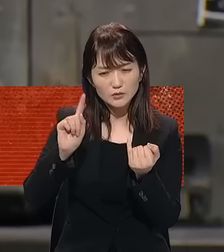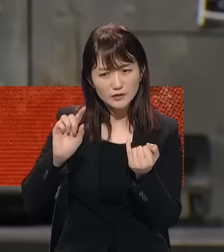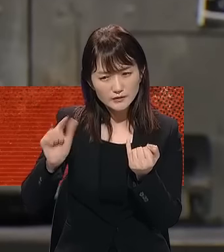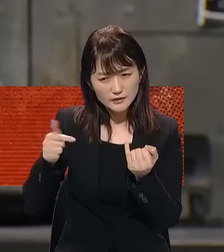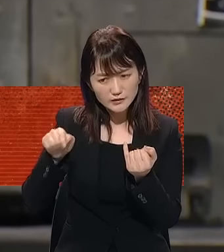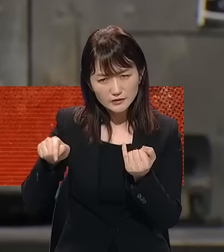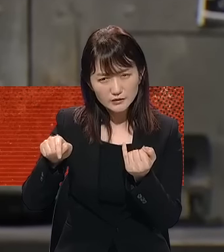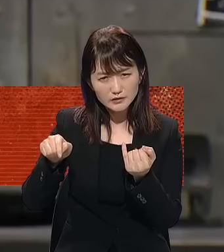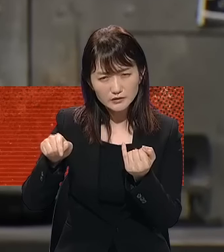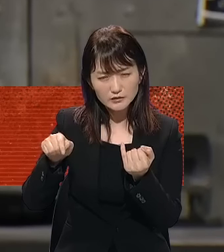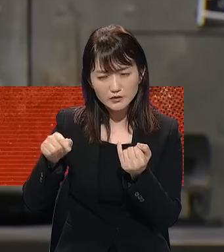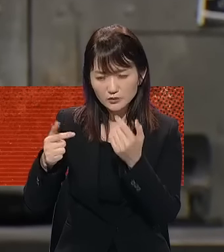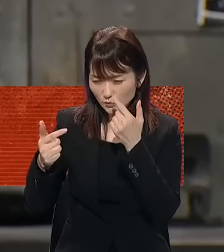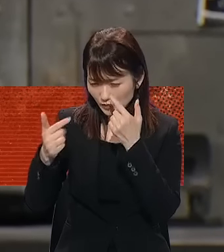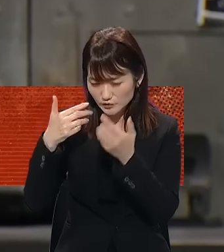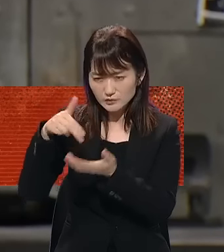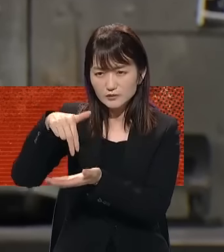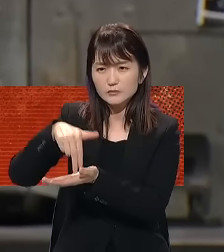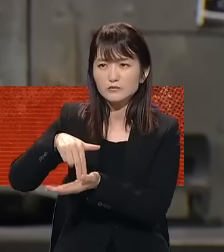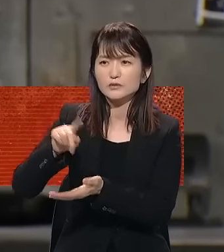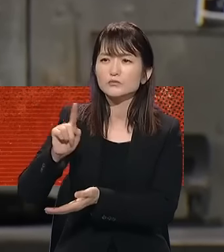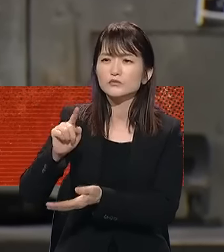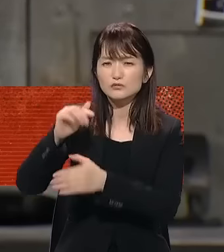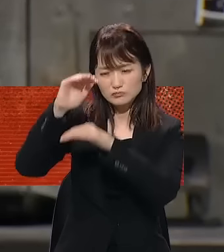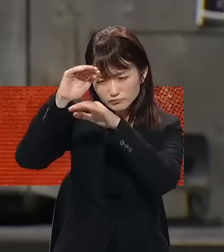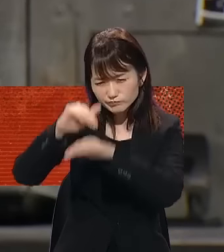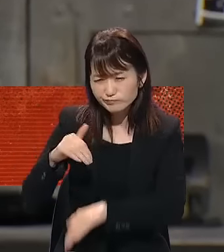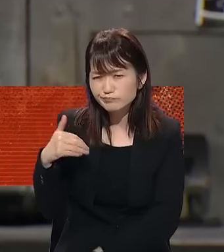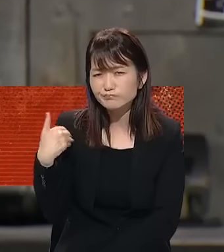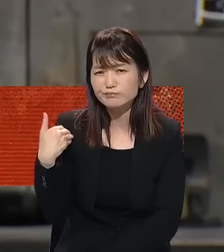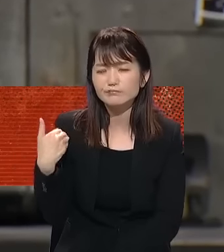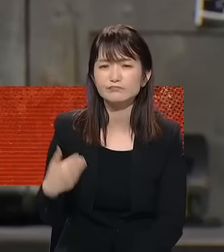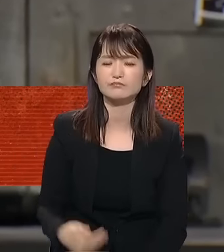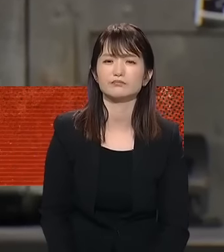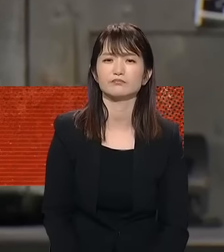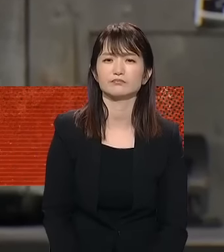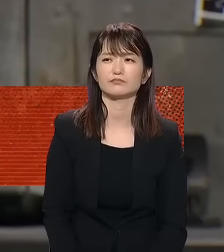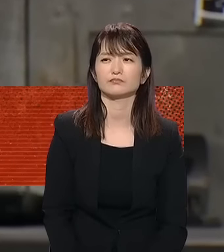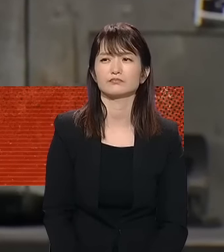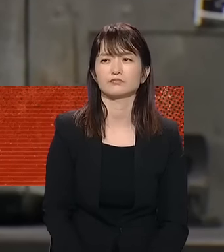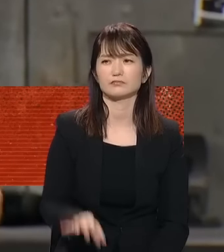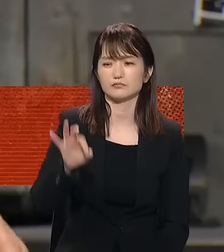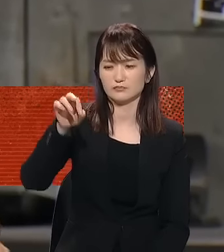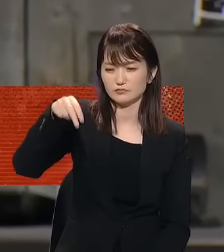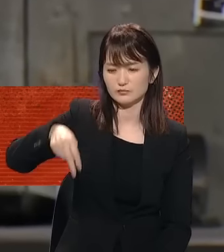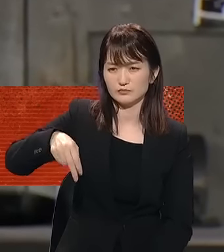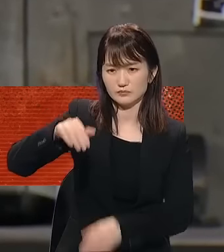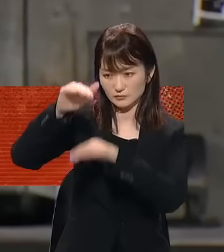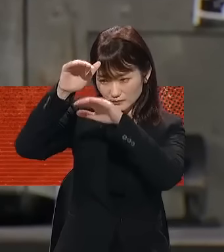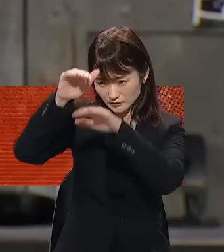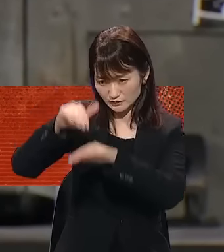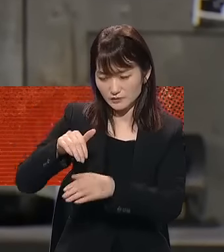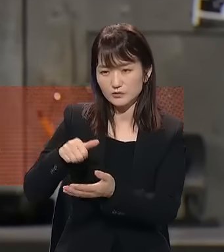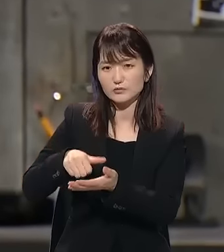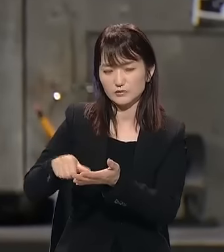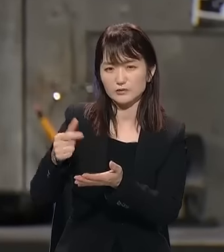이쪽의 입장인데 그러니까 이게 무슨 얘기인지 잘 모르겠다는 반응이 나오다 보니 유영재 씨가 좀 저 내용 자체를 삭제한 것